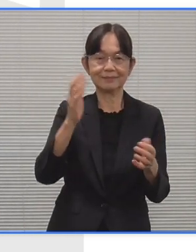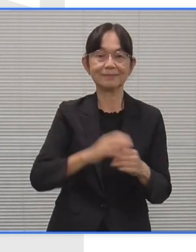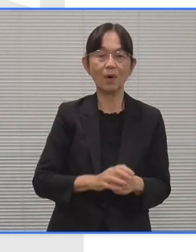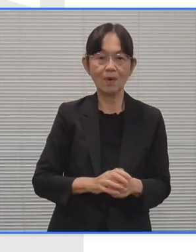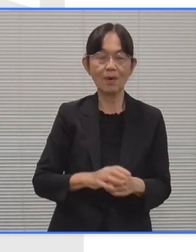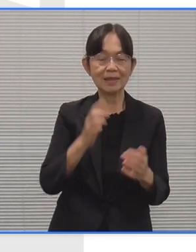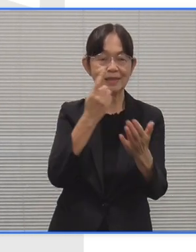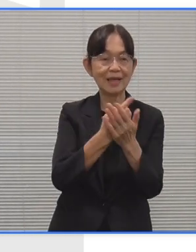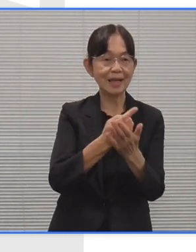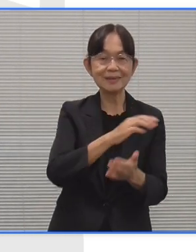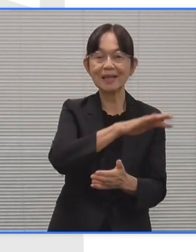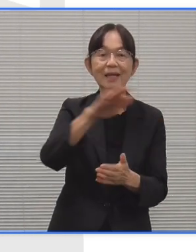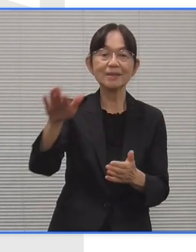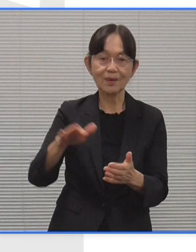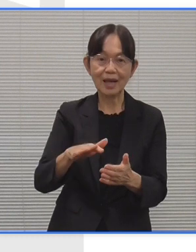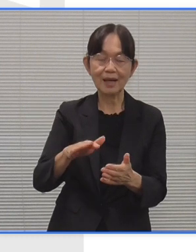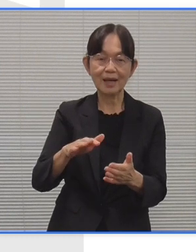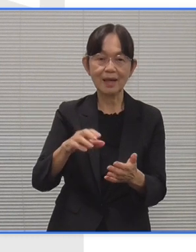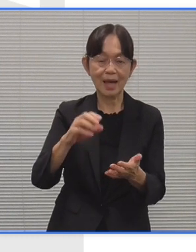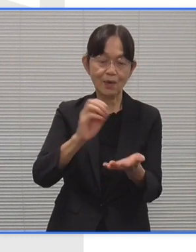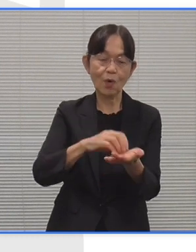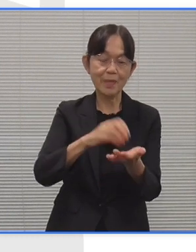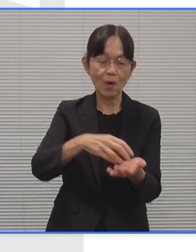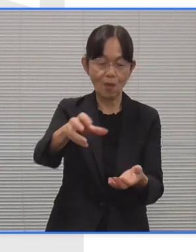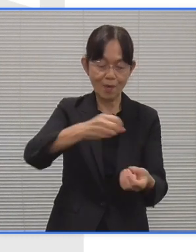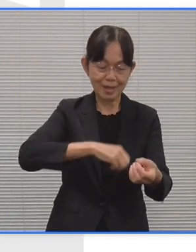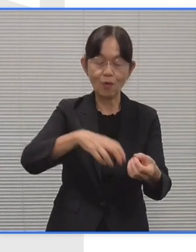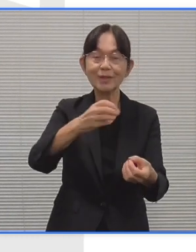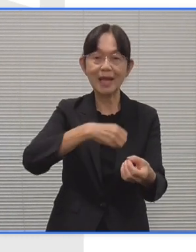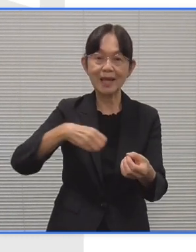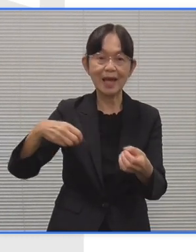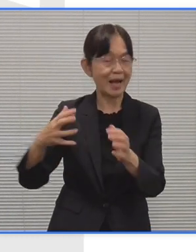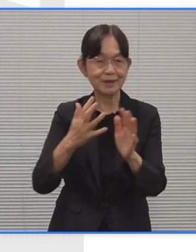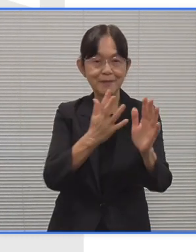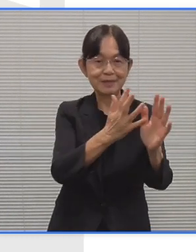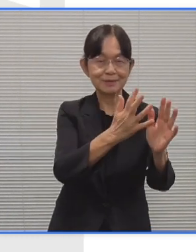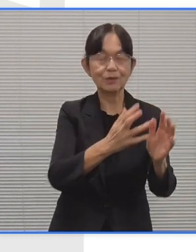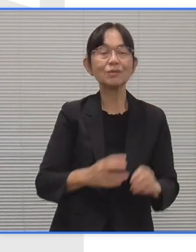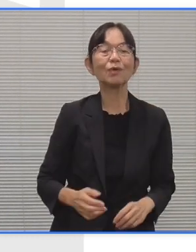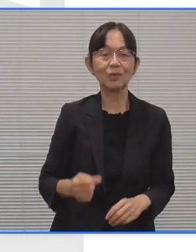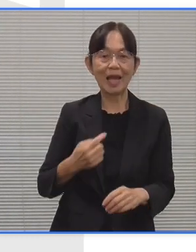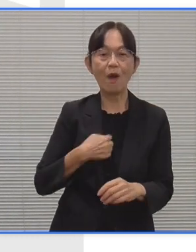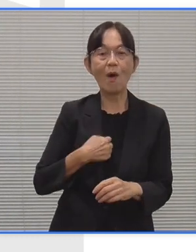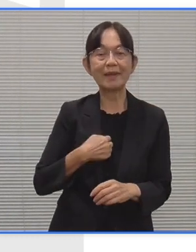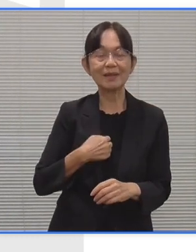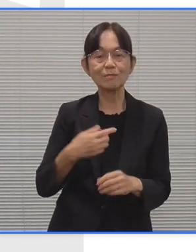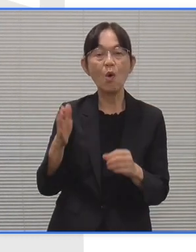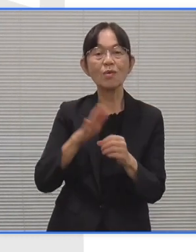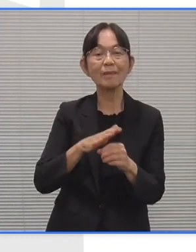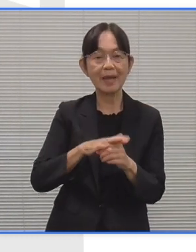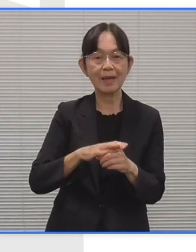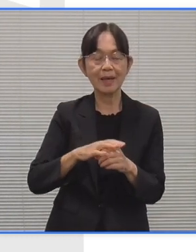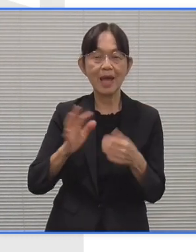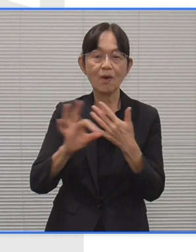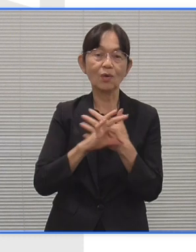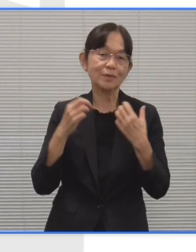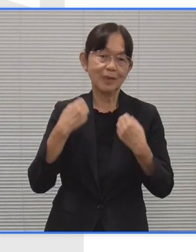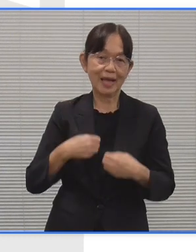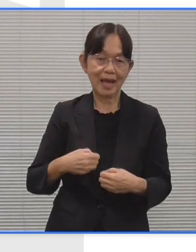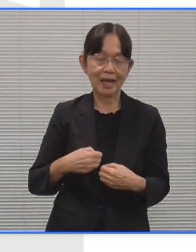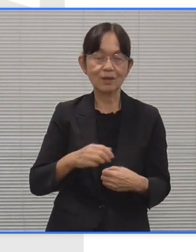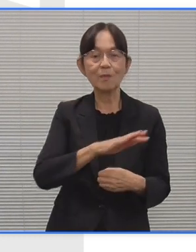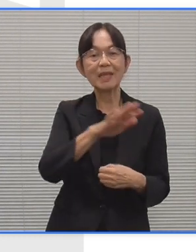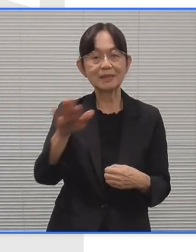う参加した人がむしろゴミを拾って歩きますということで、私も含めコスプレイヤーの皆様と一緒